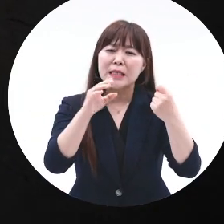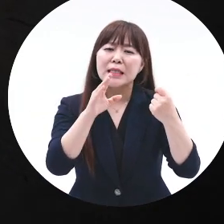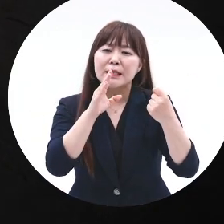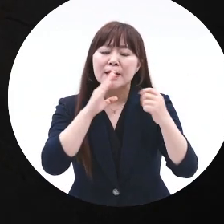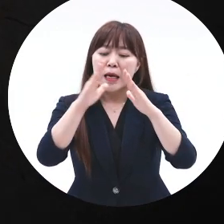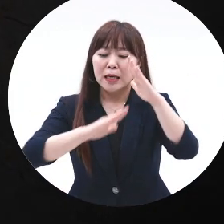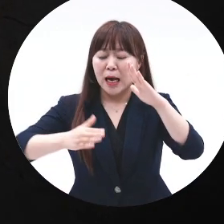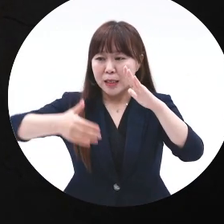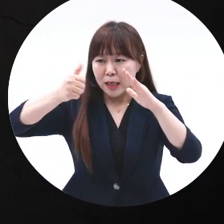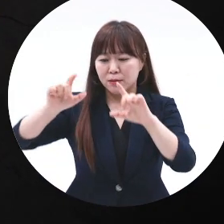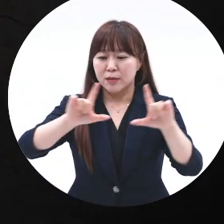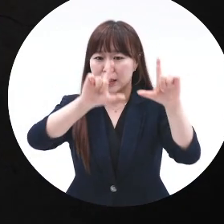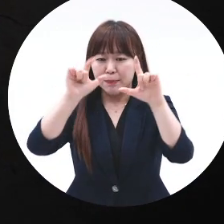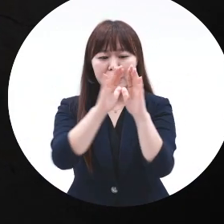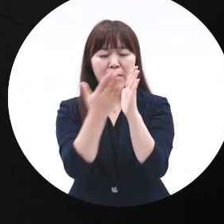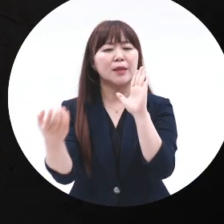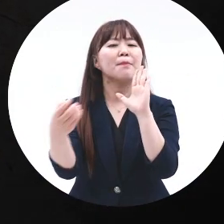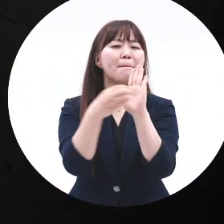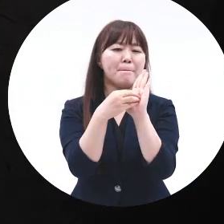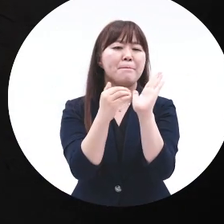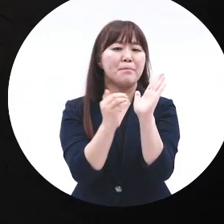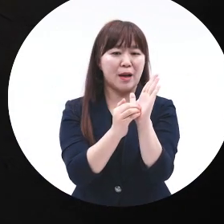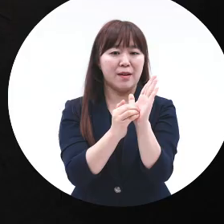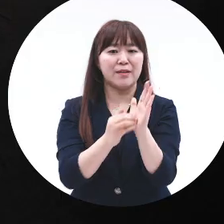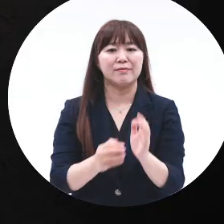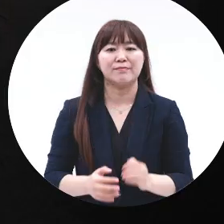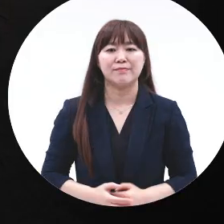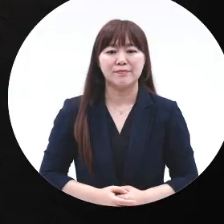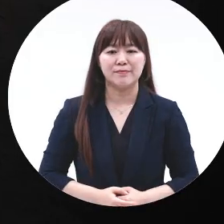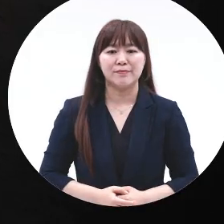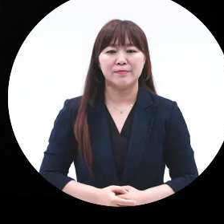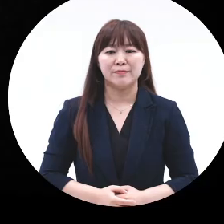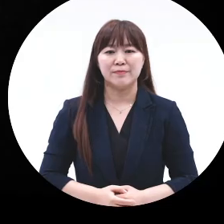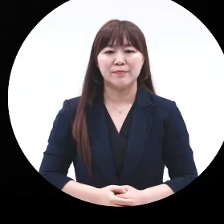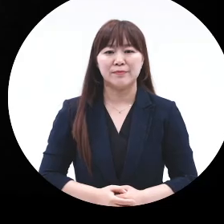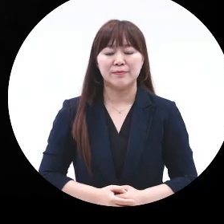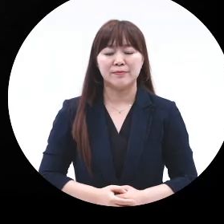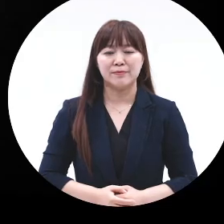이후 이러한 실질적 가장의 삶을 저서에 옮겨 적었습니다.